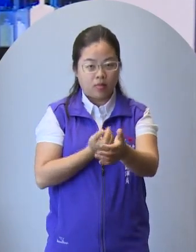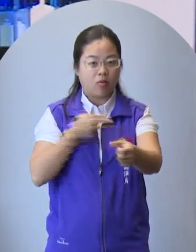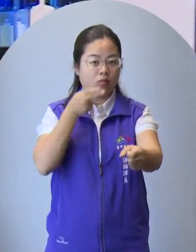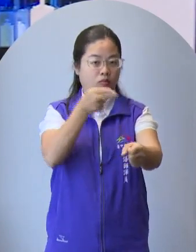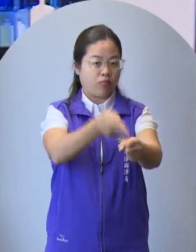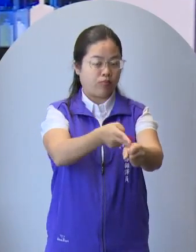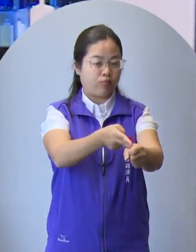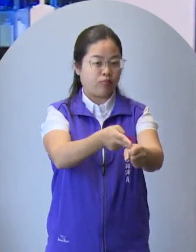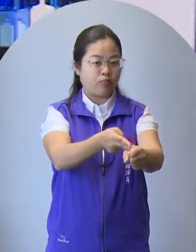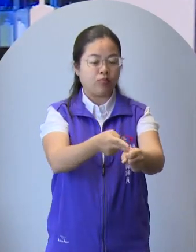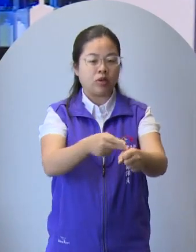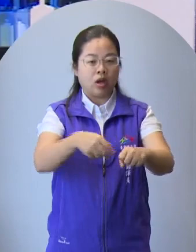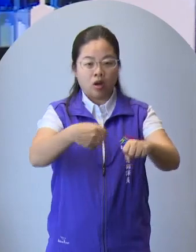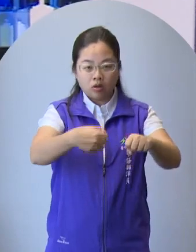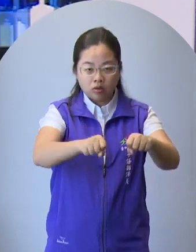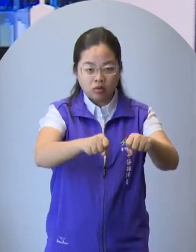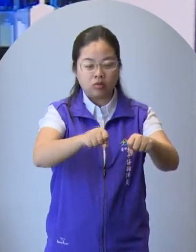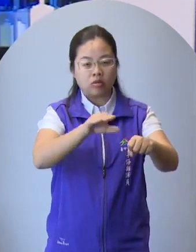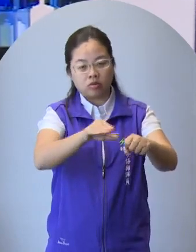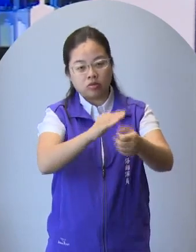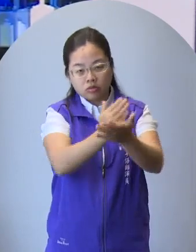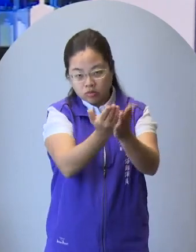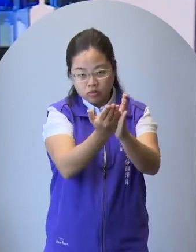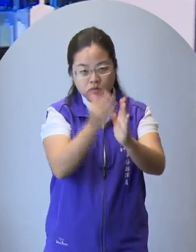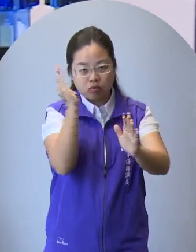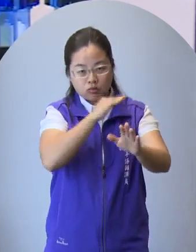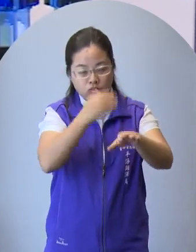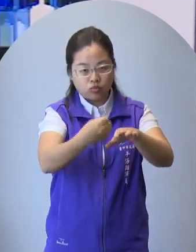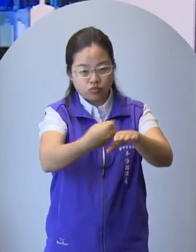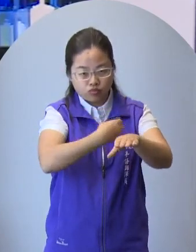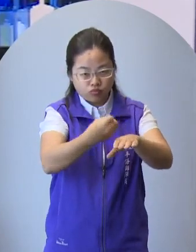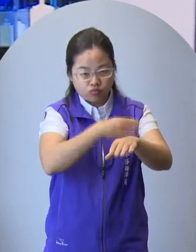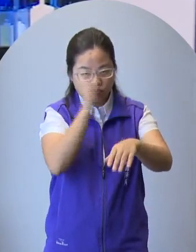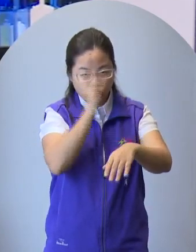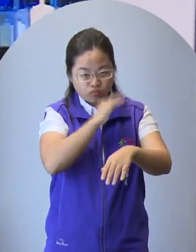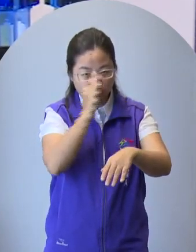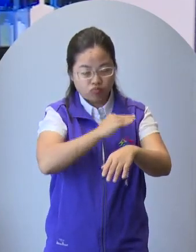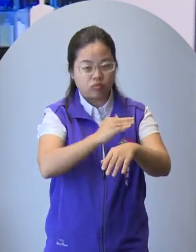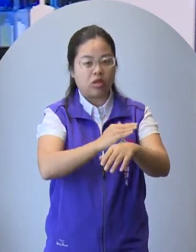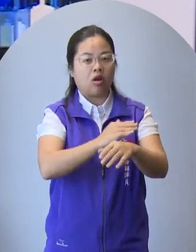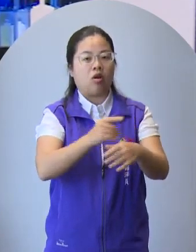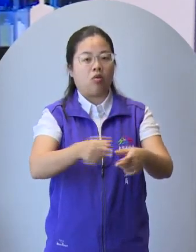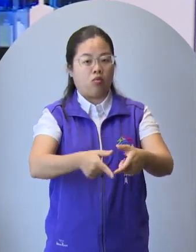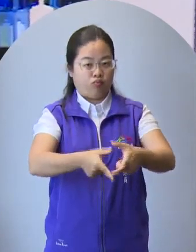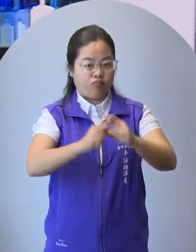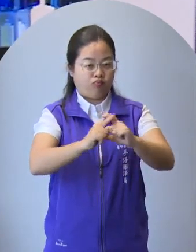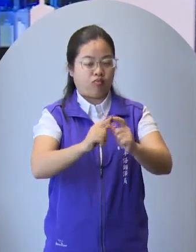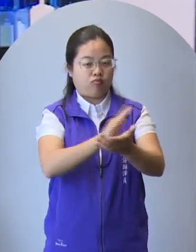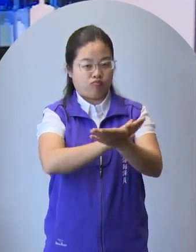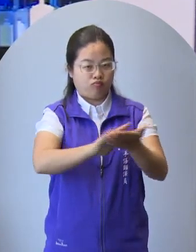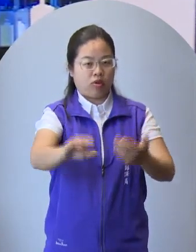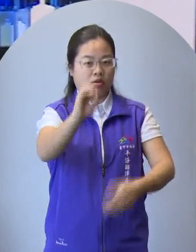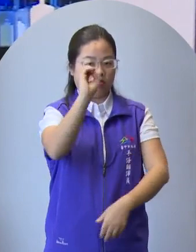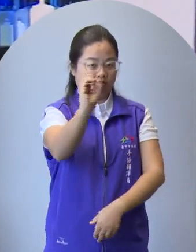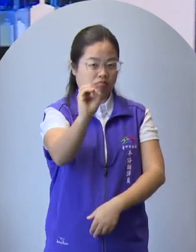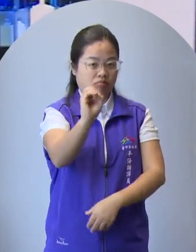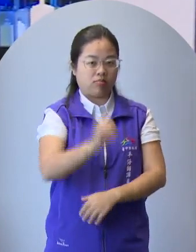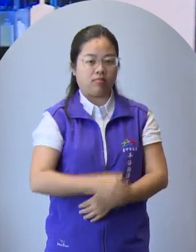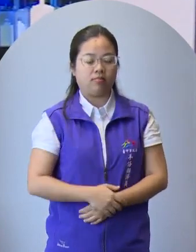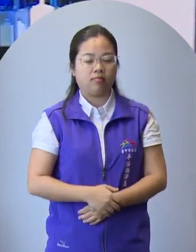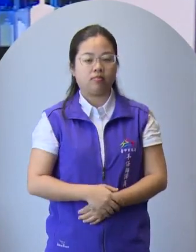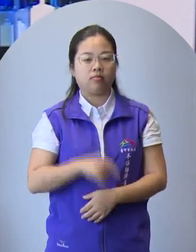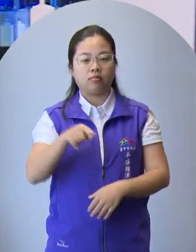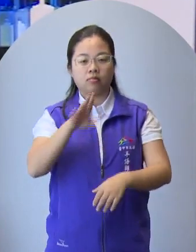净零的这个碳排放哈，那我们也公布了相关的路径，我们也宣布，那这是我们台中市的这个政策目